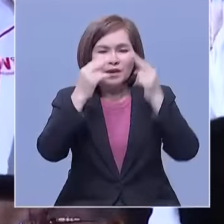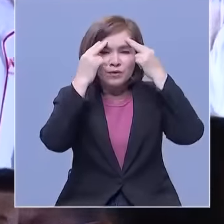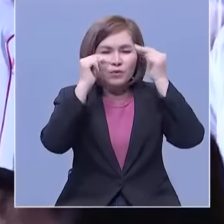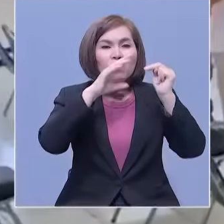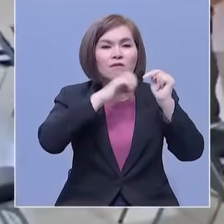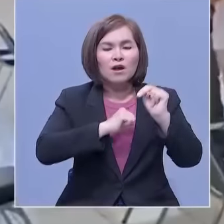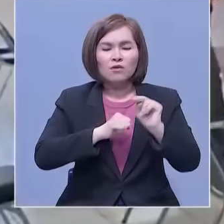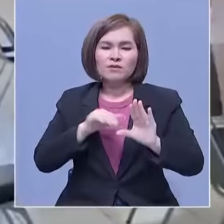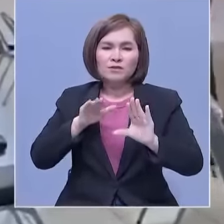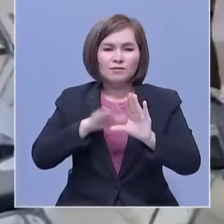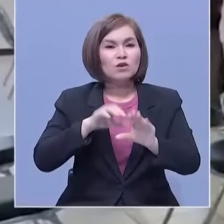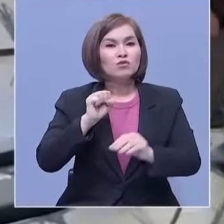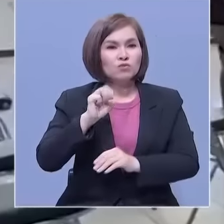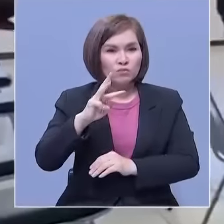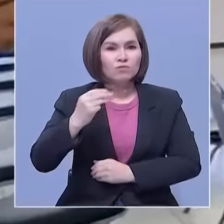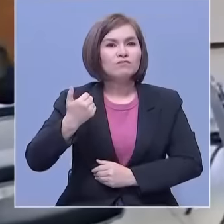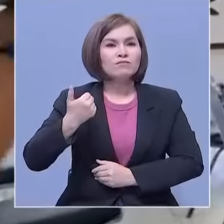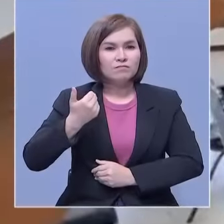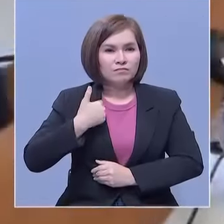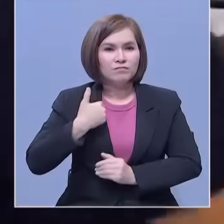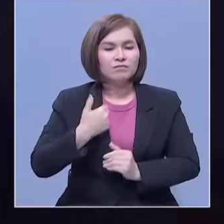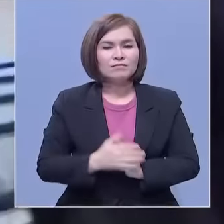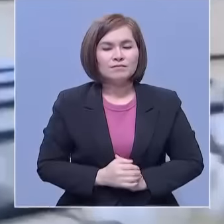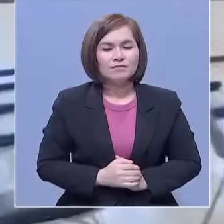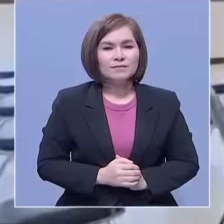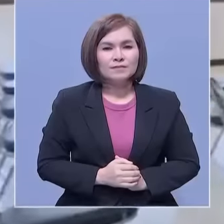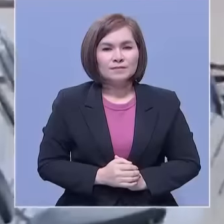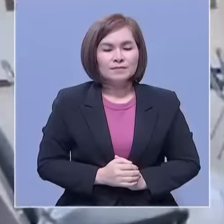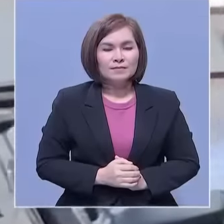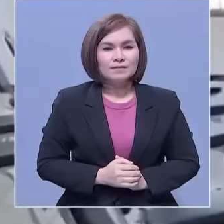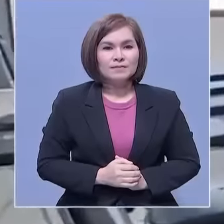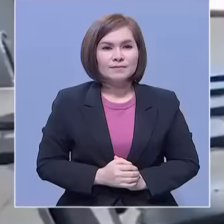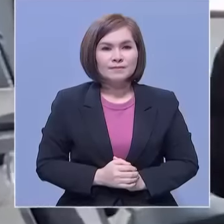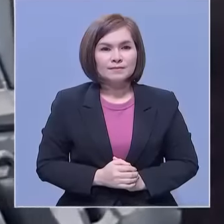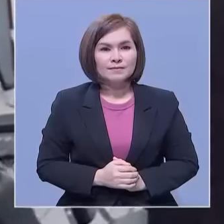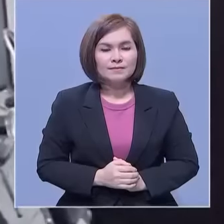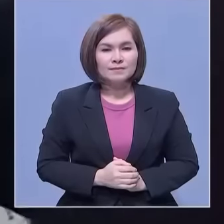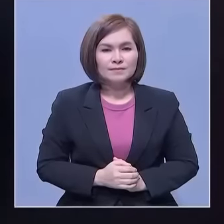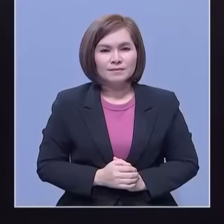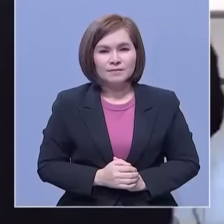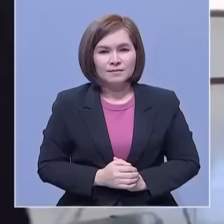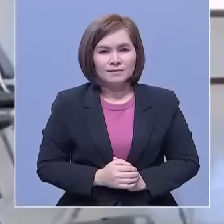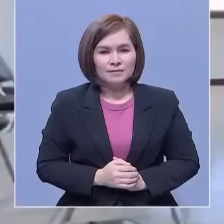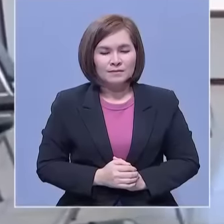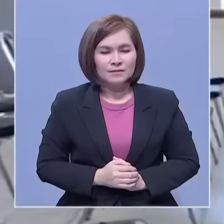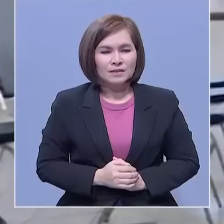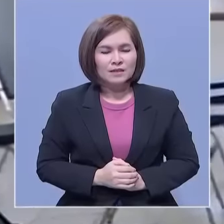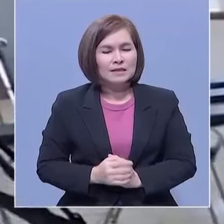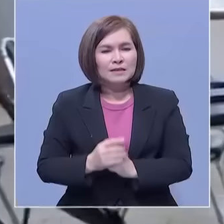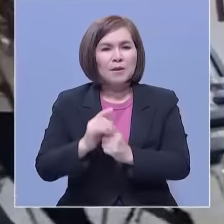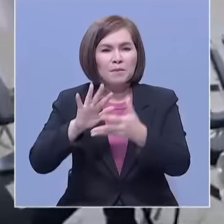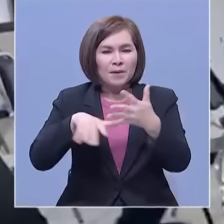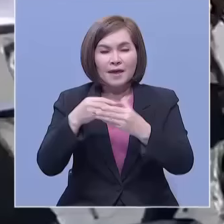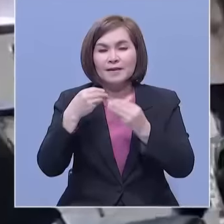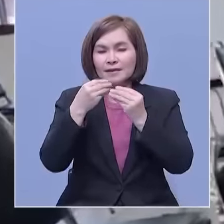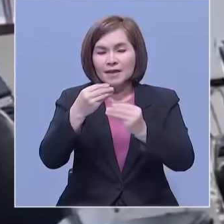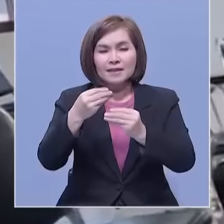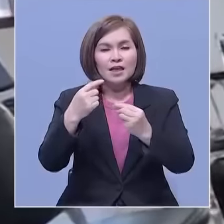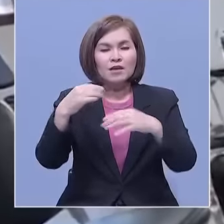รัฐมนตรีวันก่อนนะวันแรกเลยที่ท่านเดินทางไปสมัครเป็นนินมเลยนะใช่ค่ะอาจารย์ธนพรบอกว่าถูกวางตัวให้นั่งเป็น